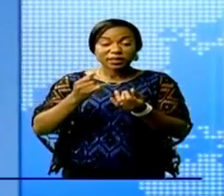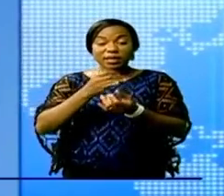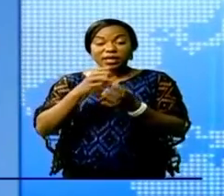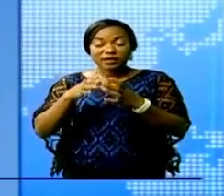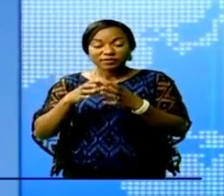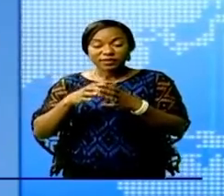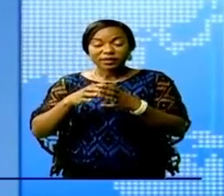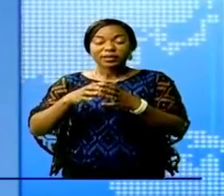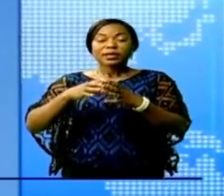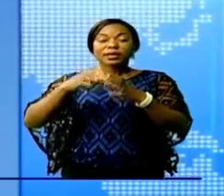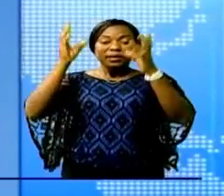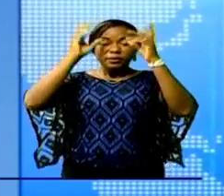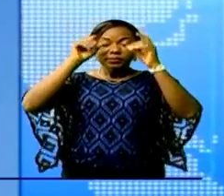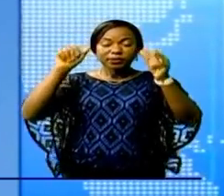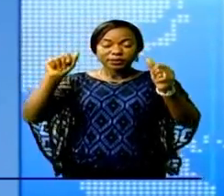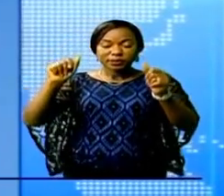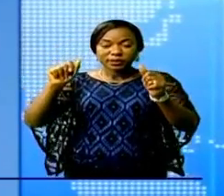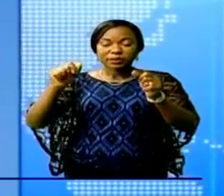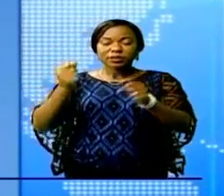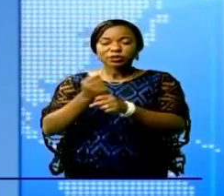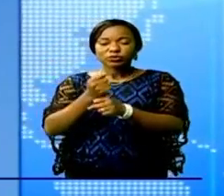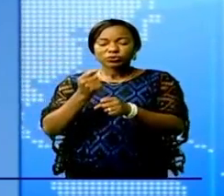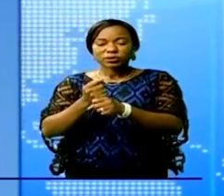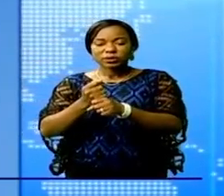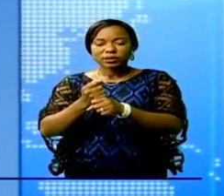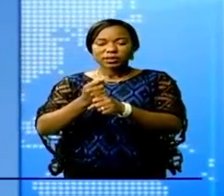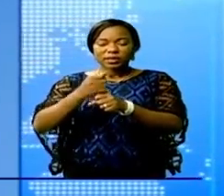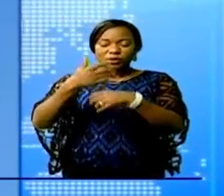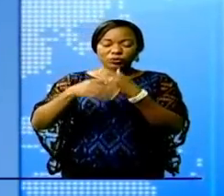de la Fédération des entreprises du Congo.